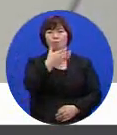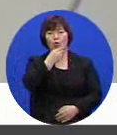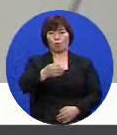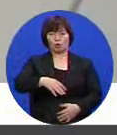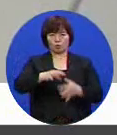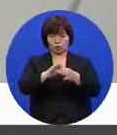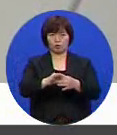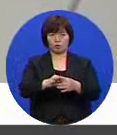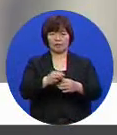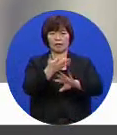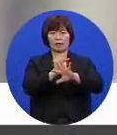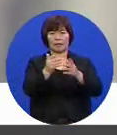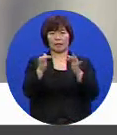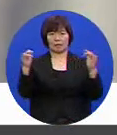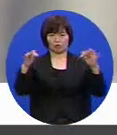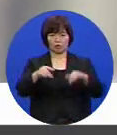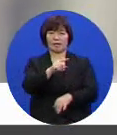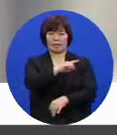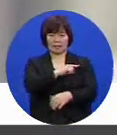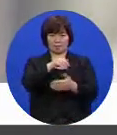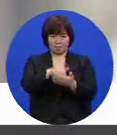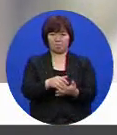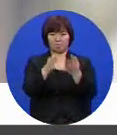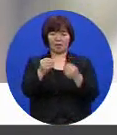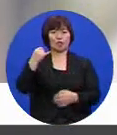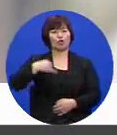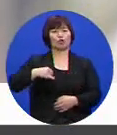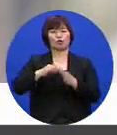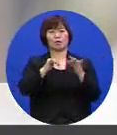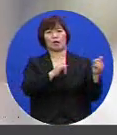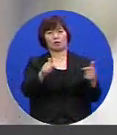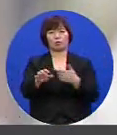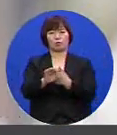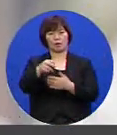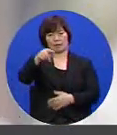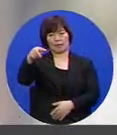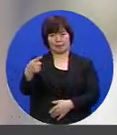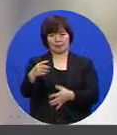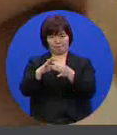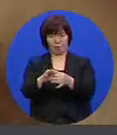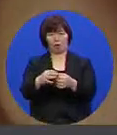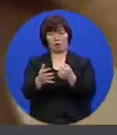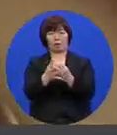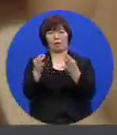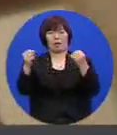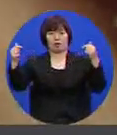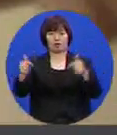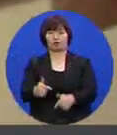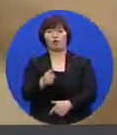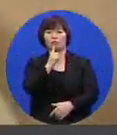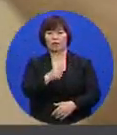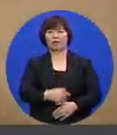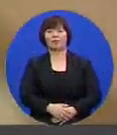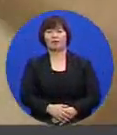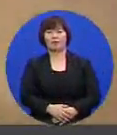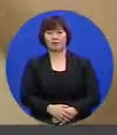보건복지부는 전체 외국인 환자 가운데 가장 비중이 큰 중국인 환자가 사드 영향으로 크게 줄었다고 밝혔습니다.